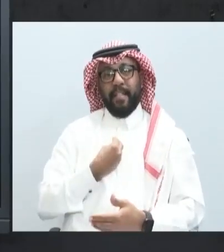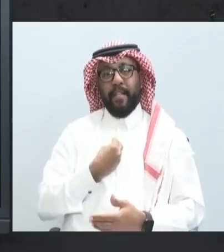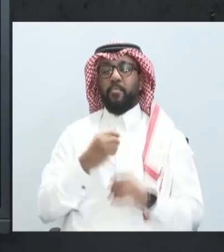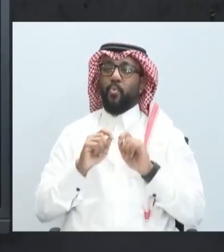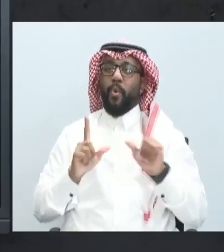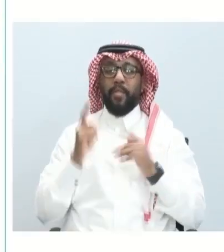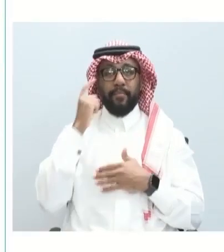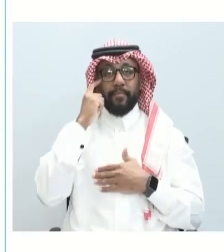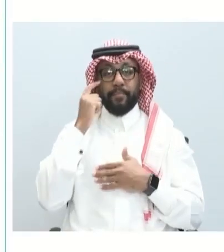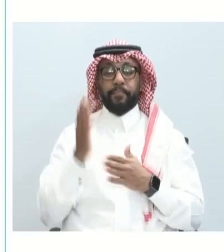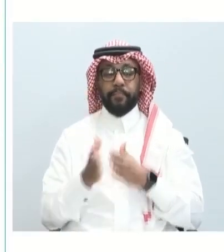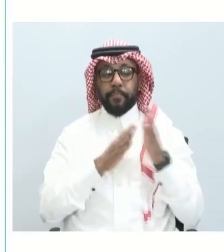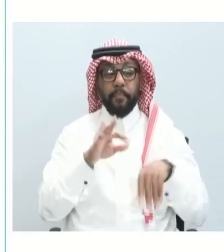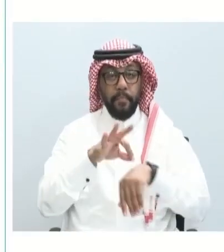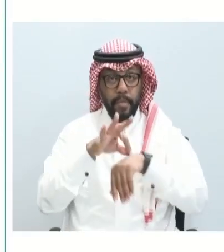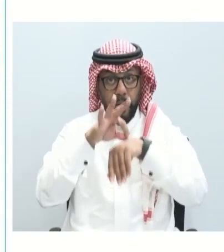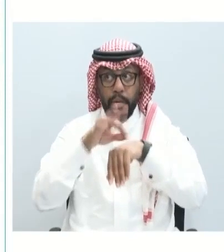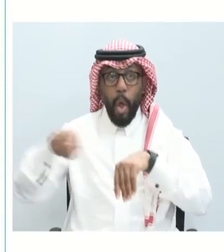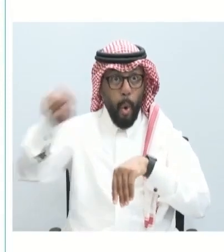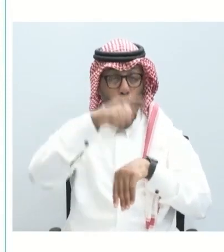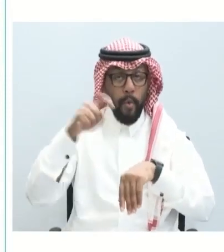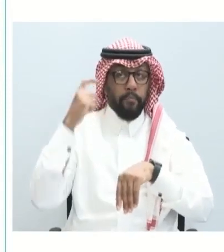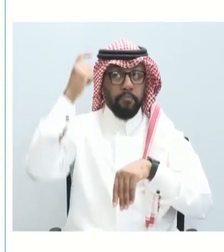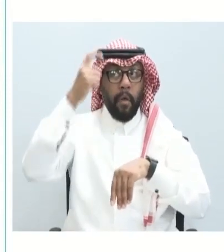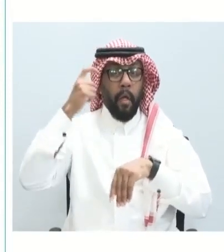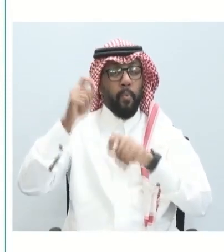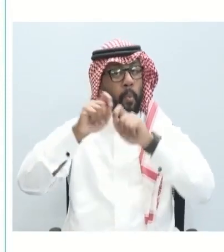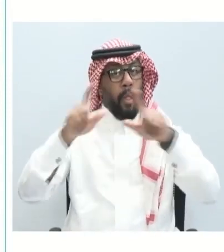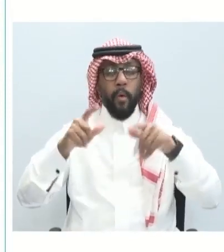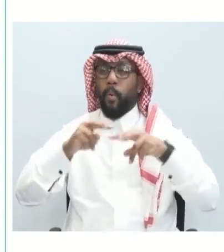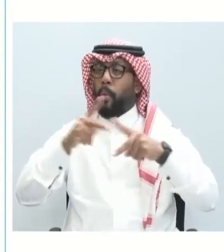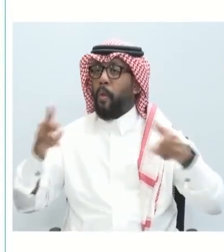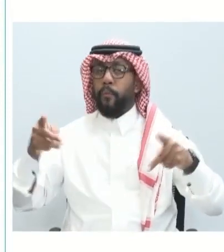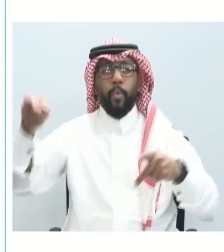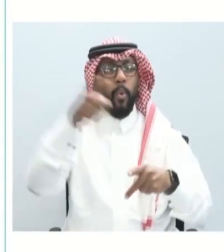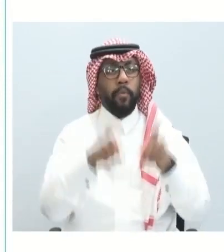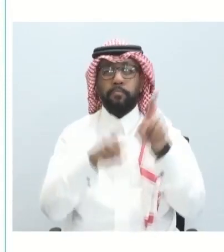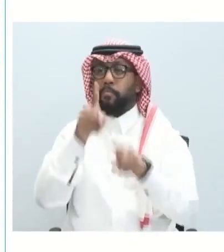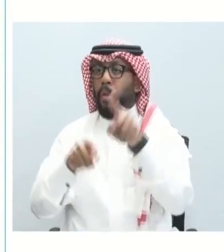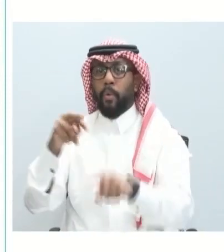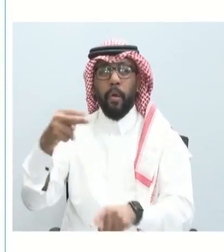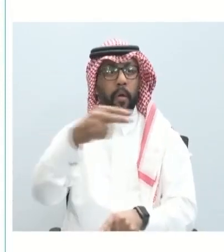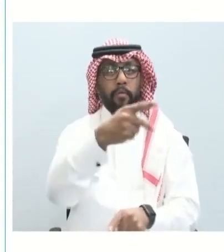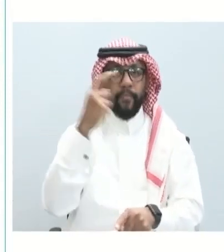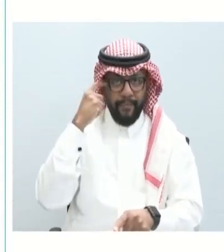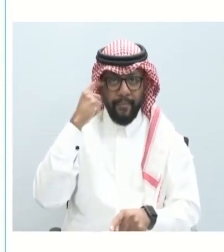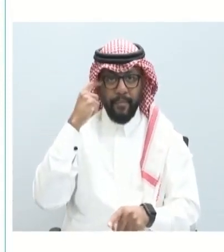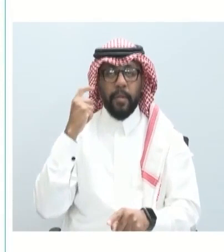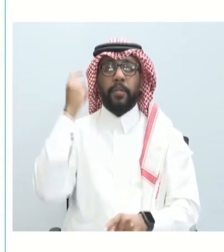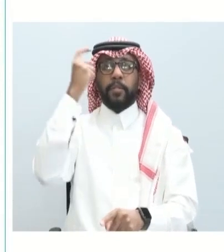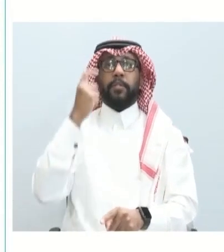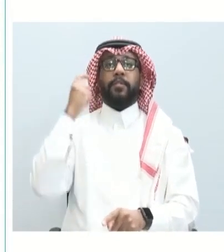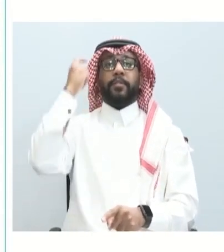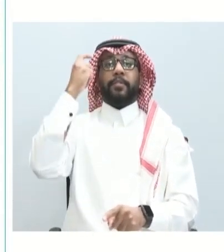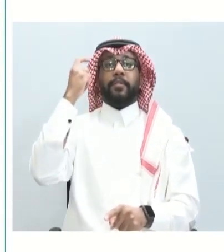الناس يفكرون بصوره منطقيه في كثير من الحالات كما ان العرب القدماء كانوا يتميزون